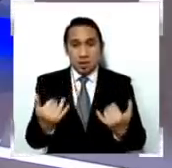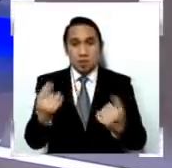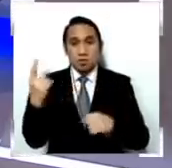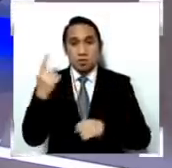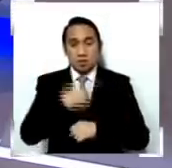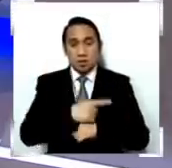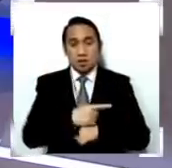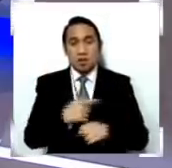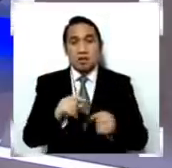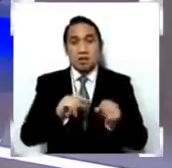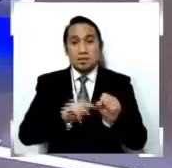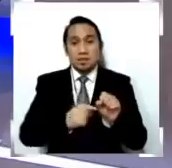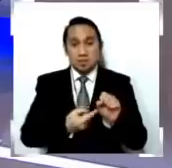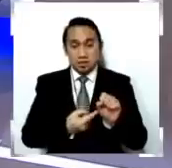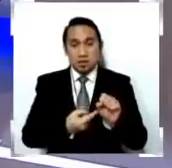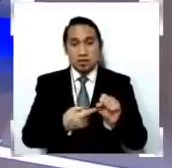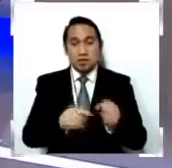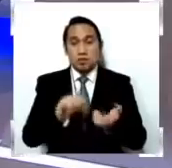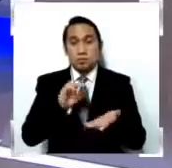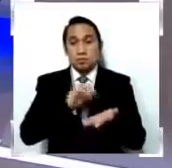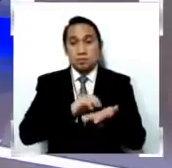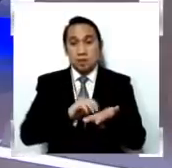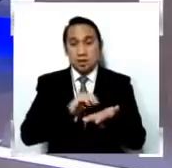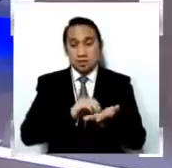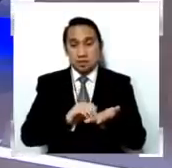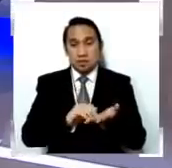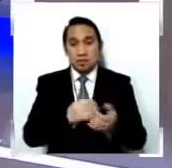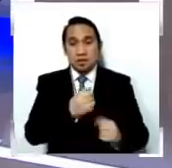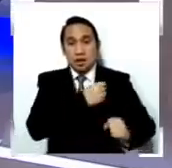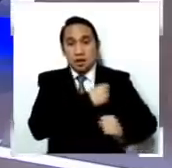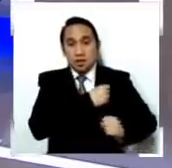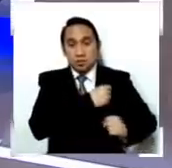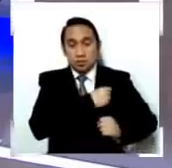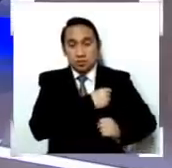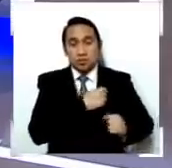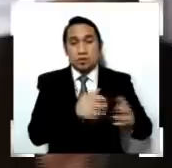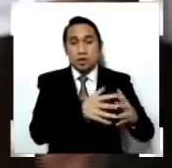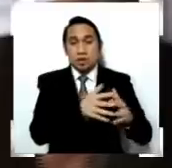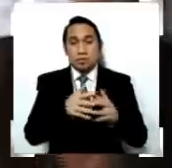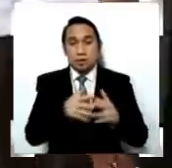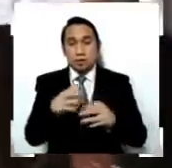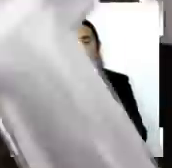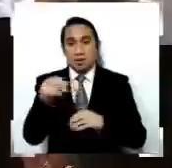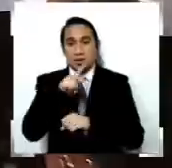exercise sa pagitan ng Pilipinas at Amerika. Saksi, si Sandra Aguinaldo.